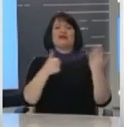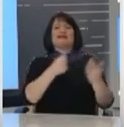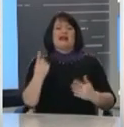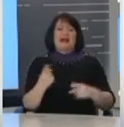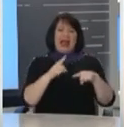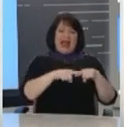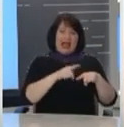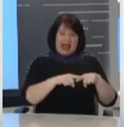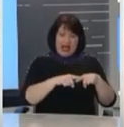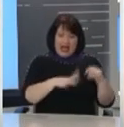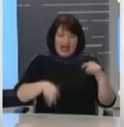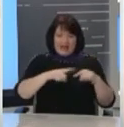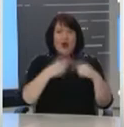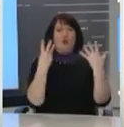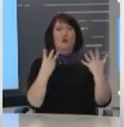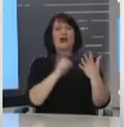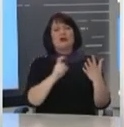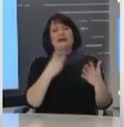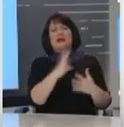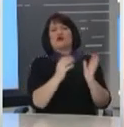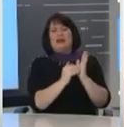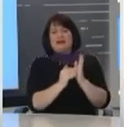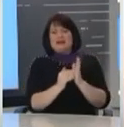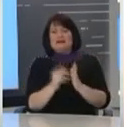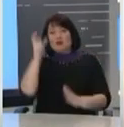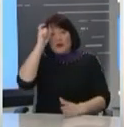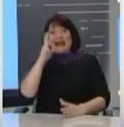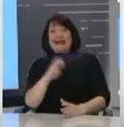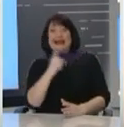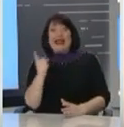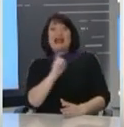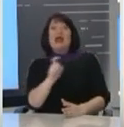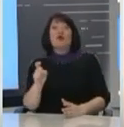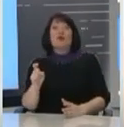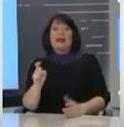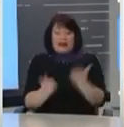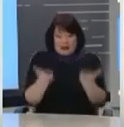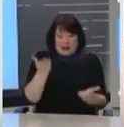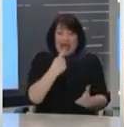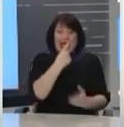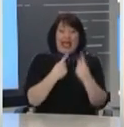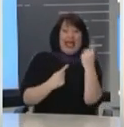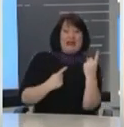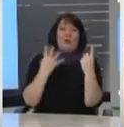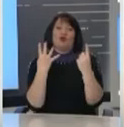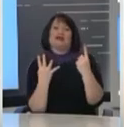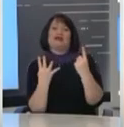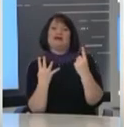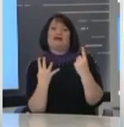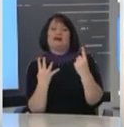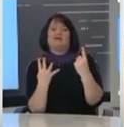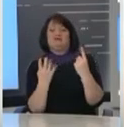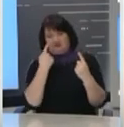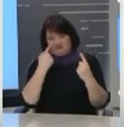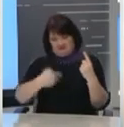Ελλάδα να έχει 8.400.000, η Τουρκία 31 εκατομμύρια. Αναλογία 1:4. Και όπως